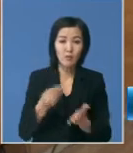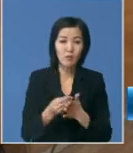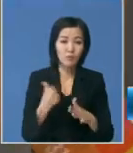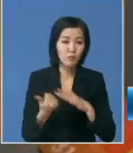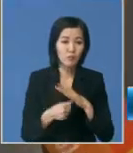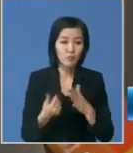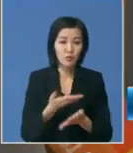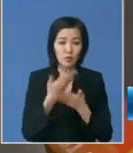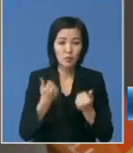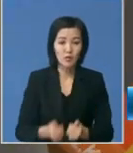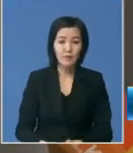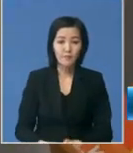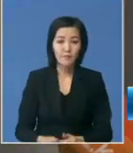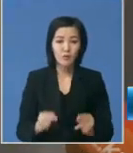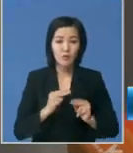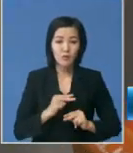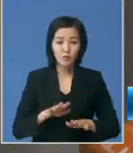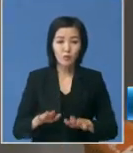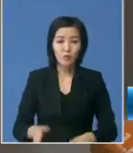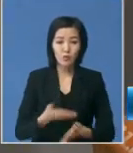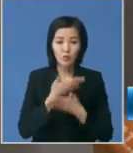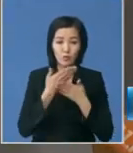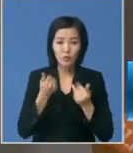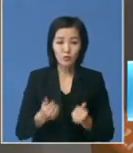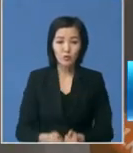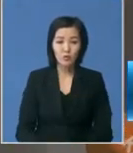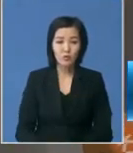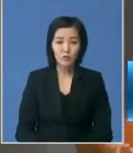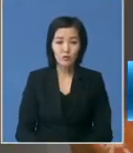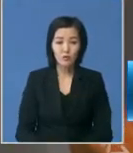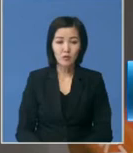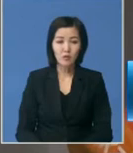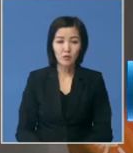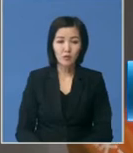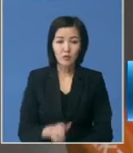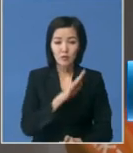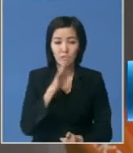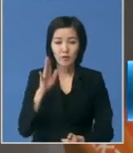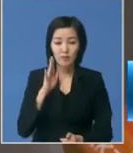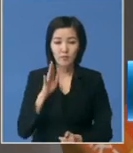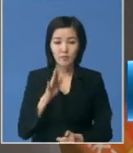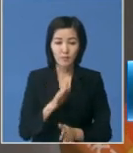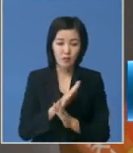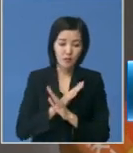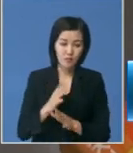түсіндірді. Мен жұмыс орным болған жоқ. Балаларымды апаратын орын жоқ. Во-первых, мамам былтыр қайтыс болған.